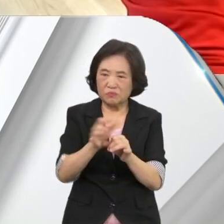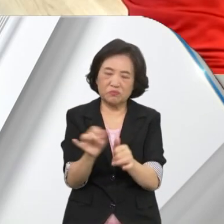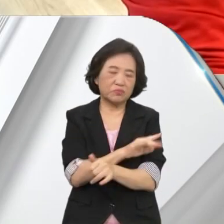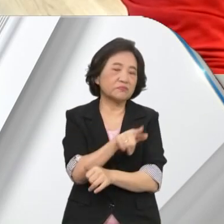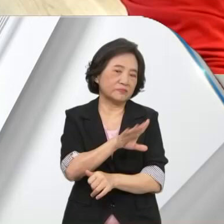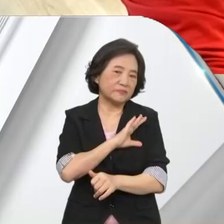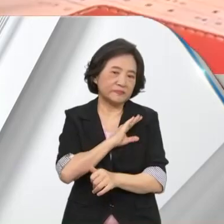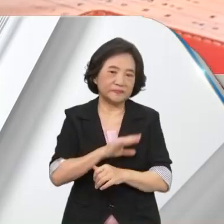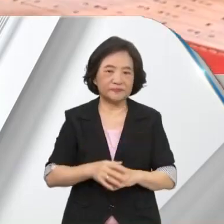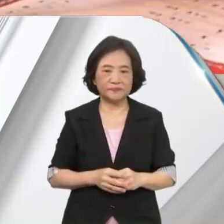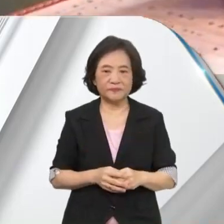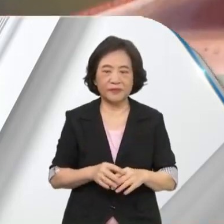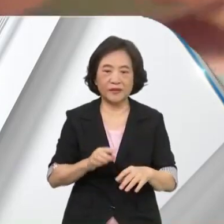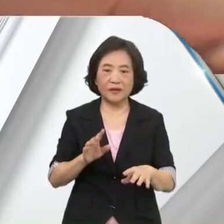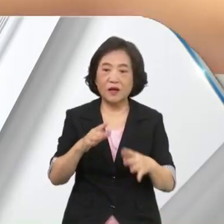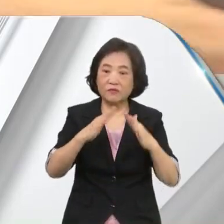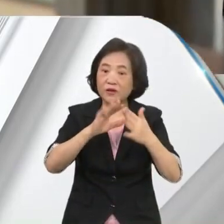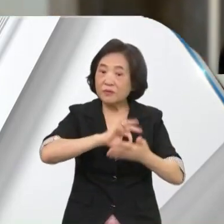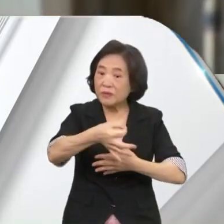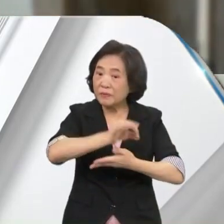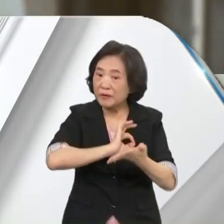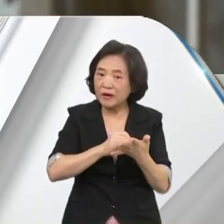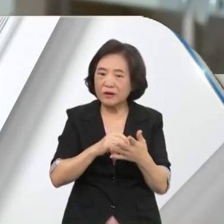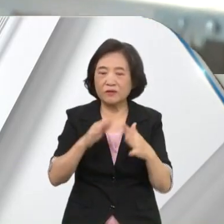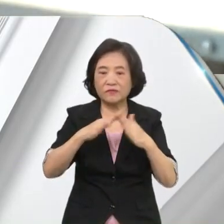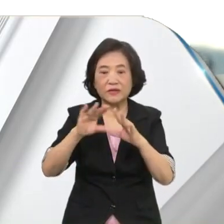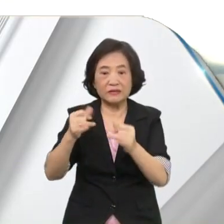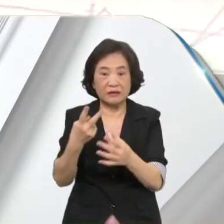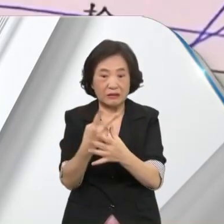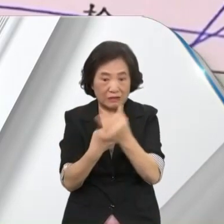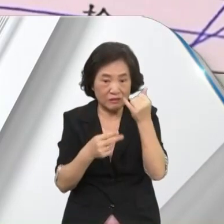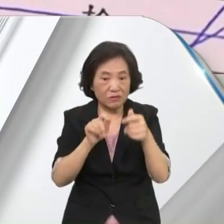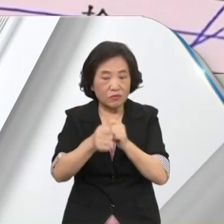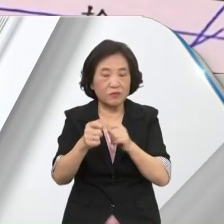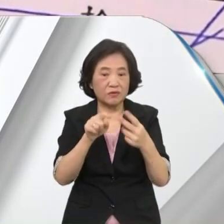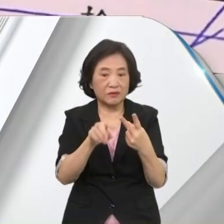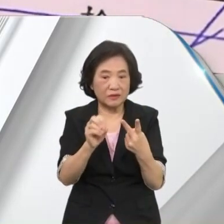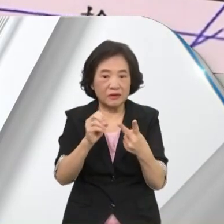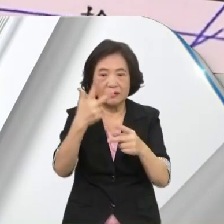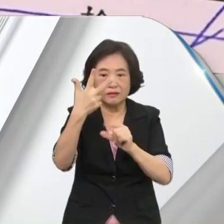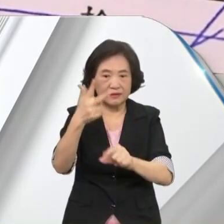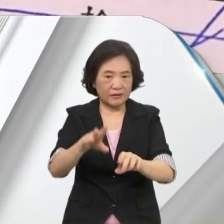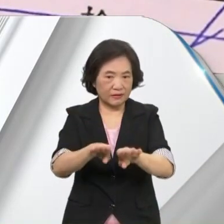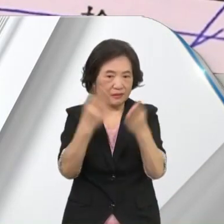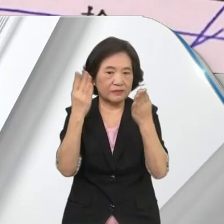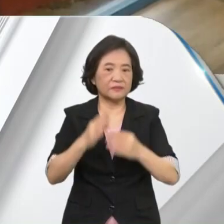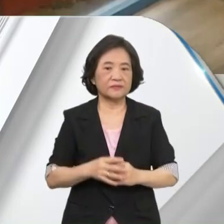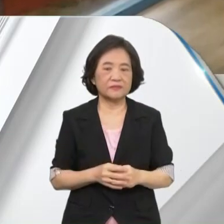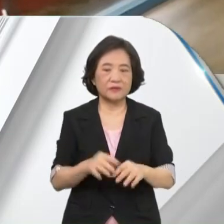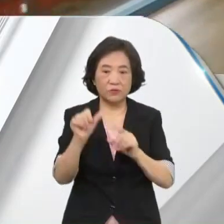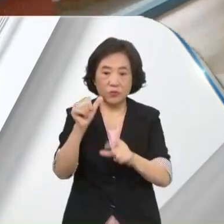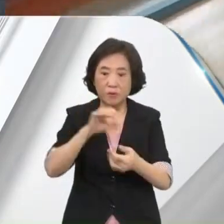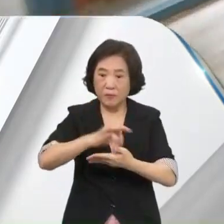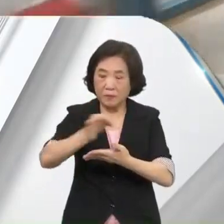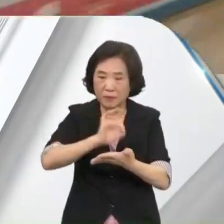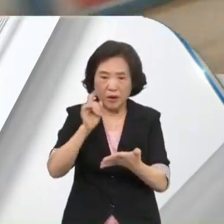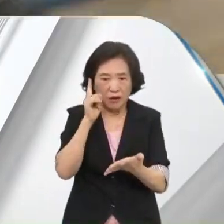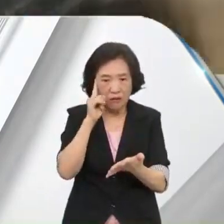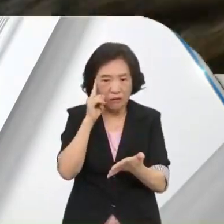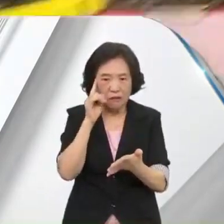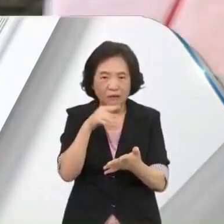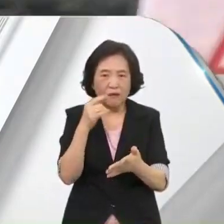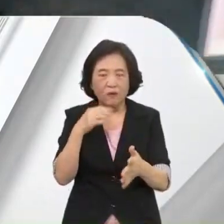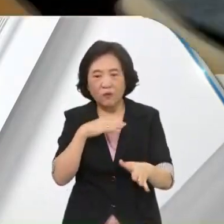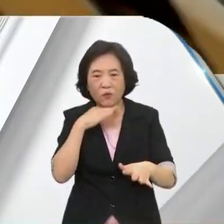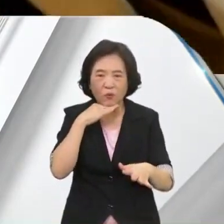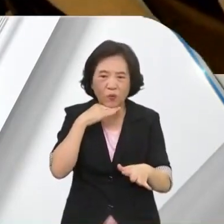关系。 不同省方面，因为房地合一税一点人，前一日就会开始实施。5日买卖移转东苏，